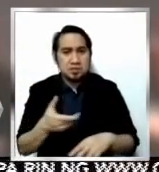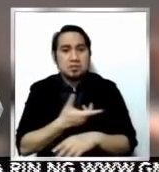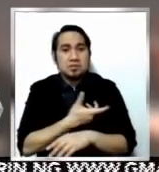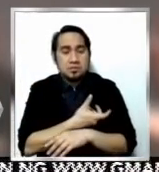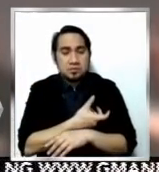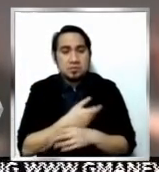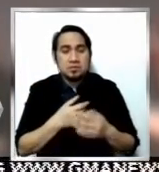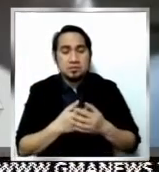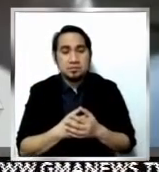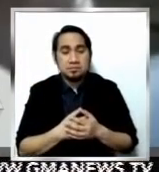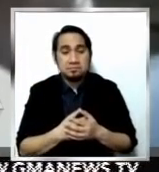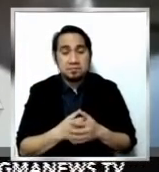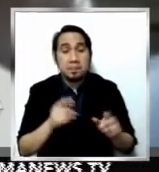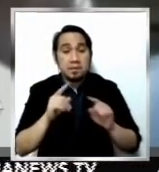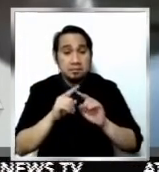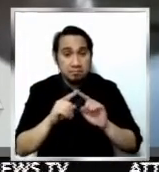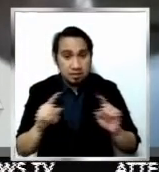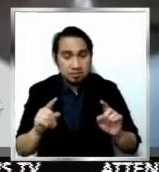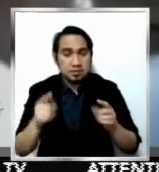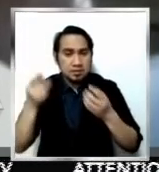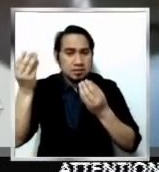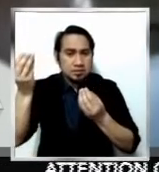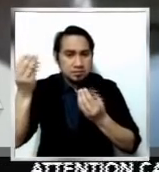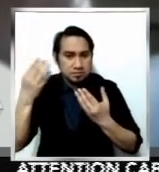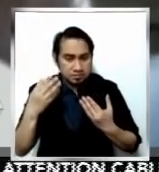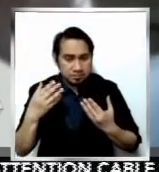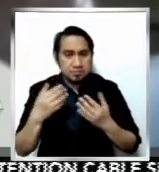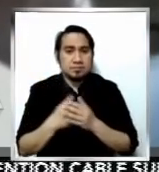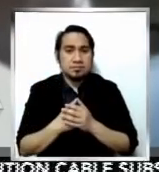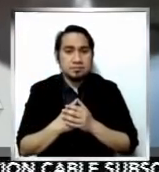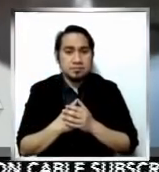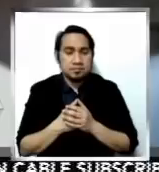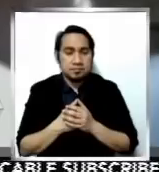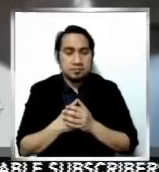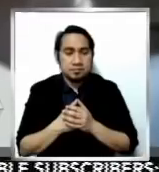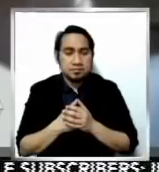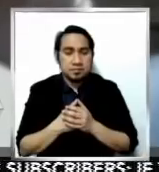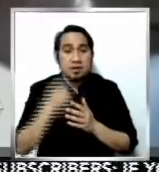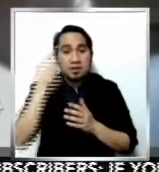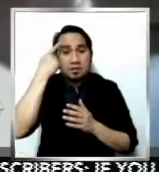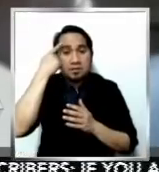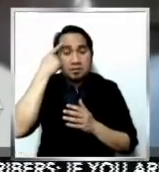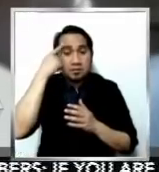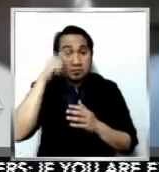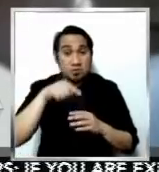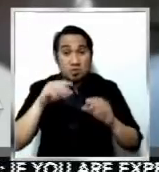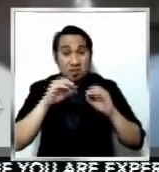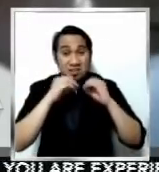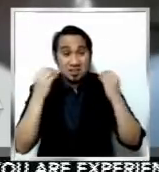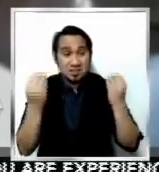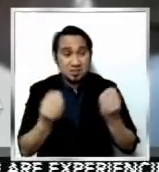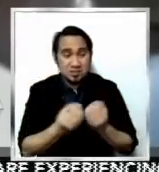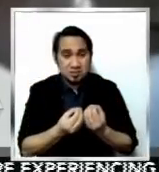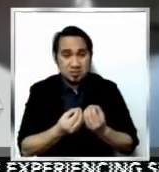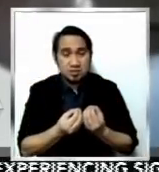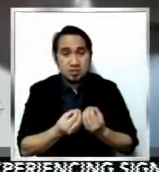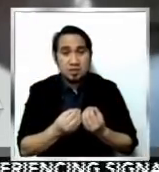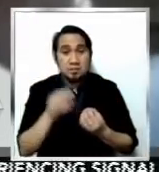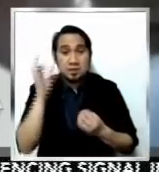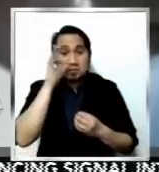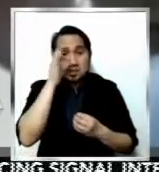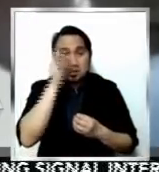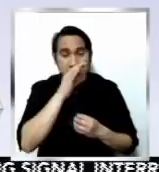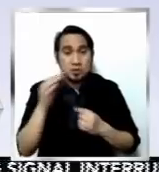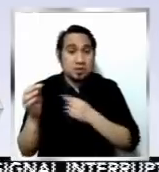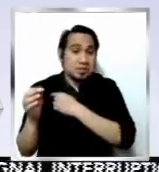lumalabas ang impormasyong nakuha ng founder ng Movement for the Restoration for Peace and Order at miyembro ng Filipino-Chinese community na si